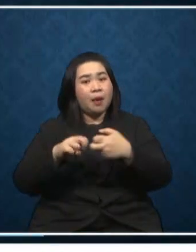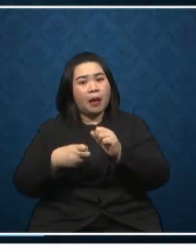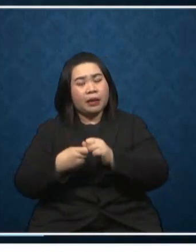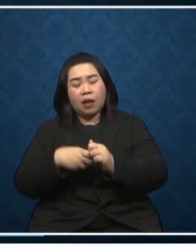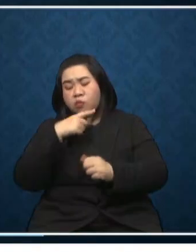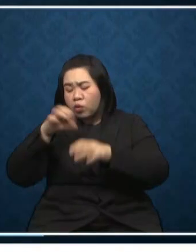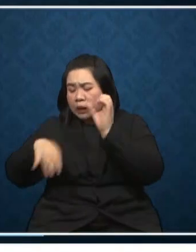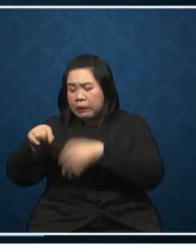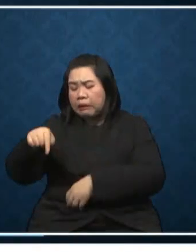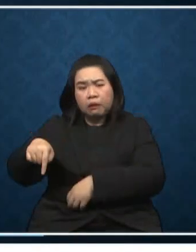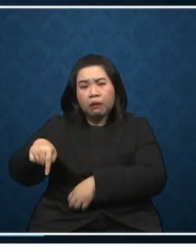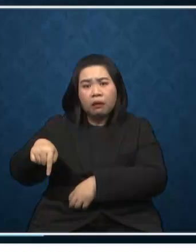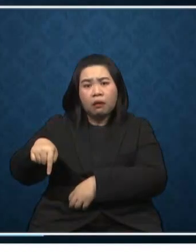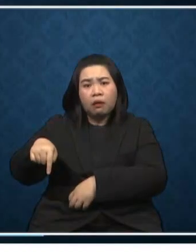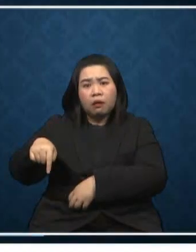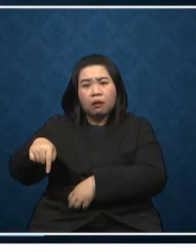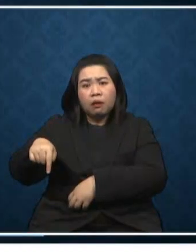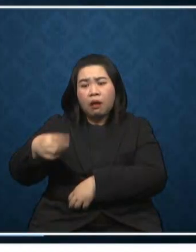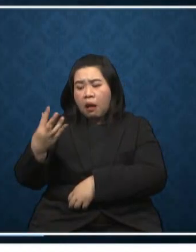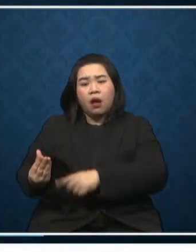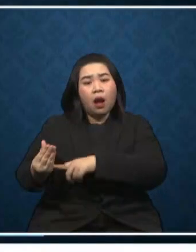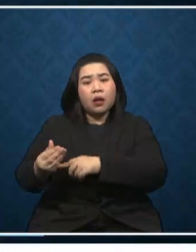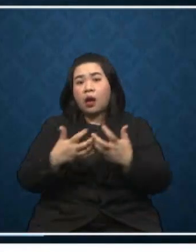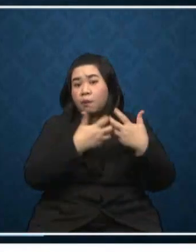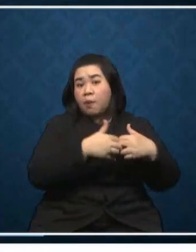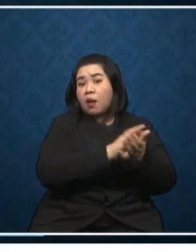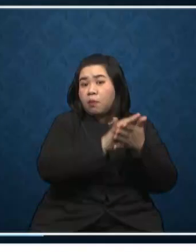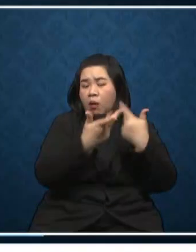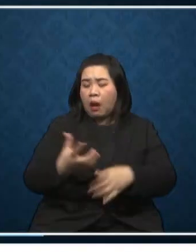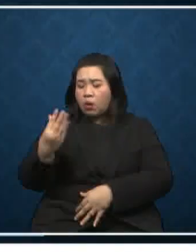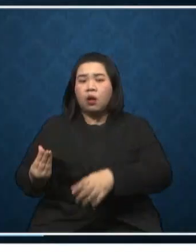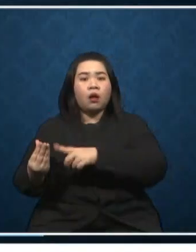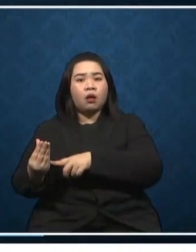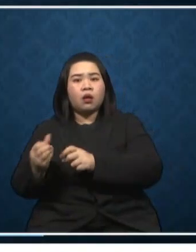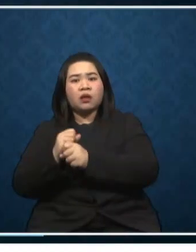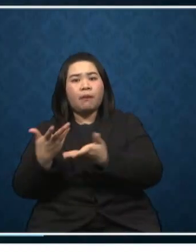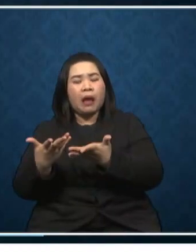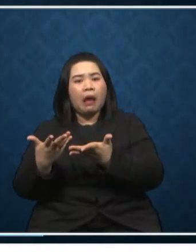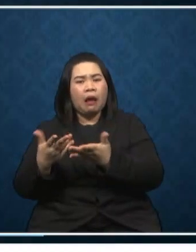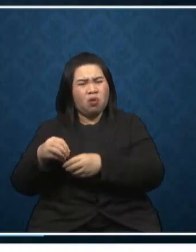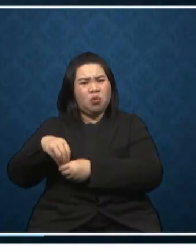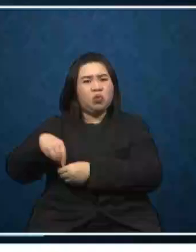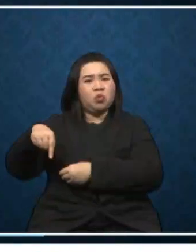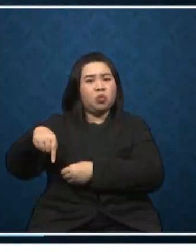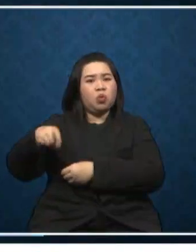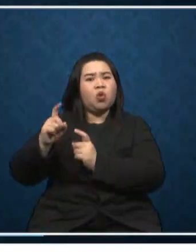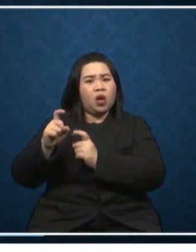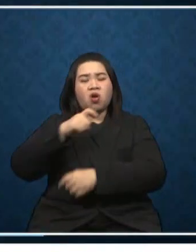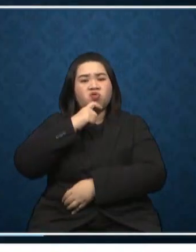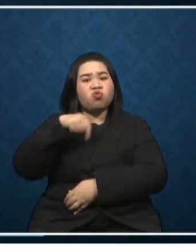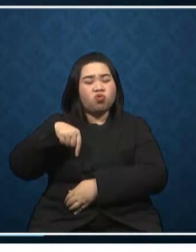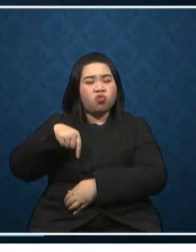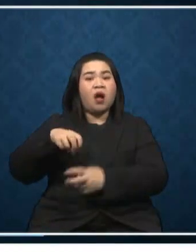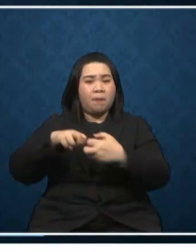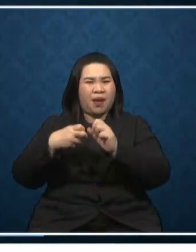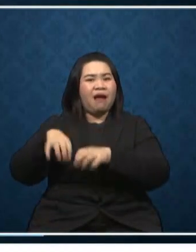สาหกรมไม่พูถึงวาส่งออกตามไปหอเปล่าที่เหือจากกผิดแล้ไมใช่แล้วสุดท้ายกากศากรมหนก็เลดรอดอยในประเทศไยเป็การเพิ่มกาก